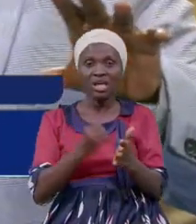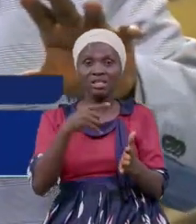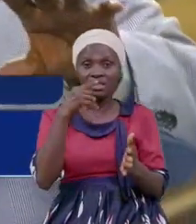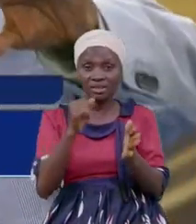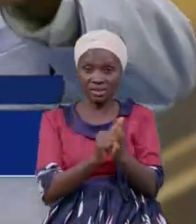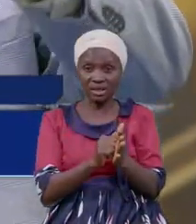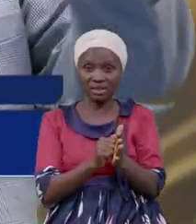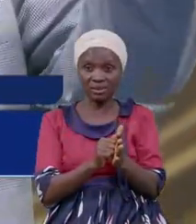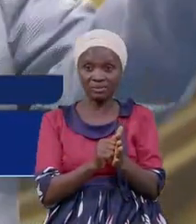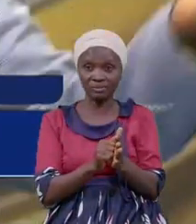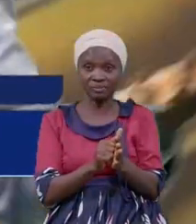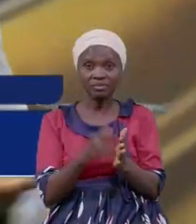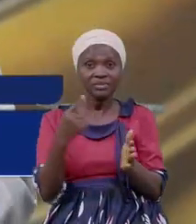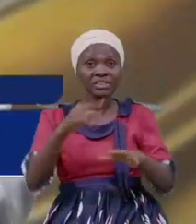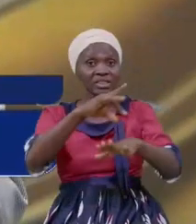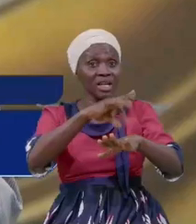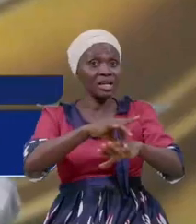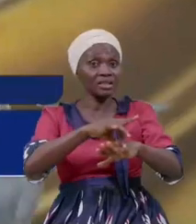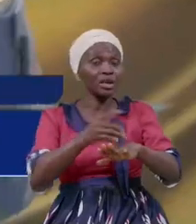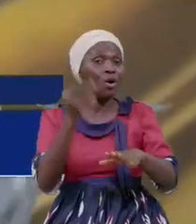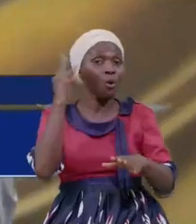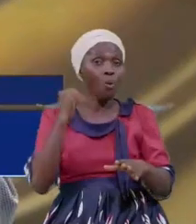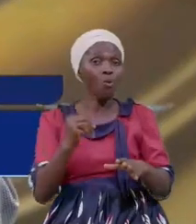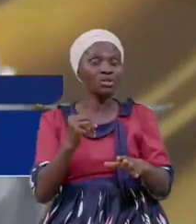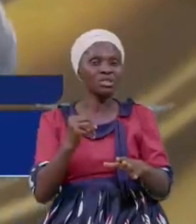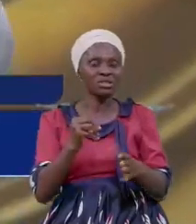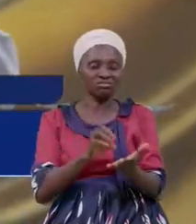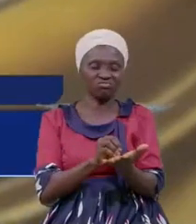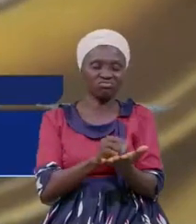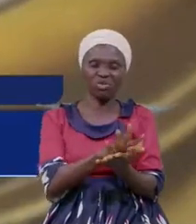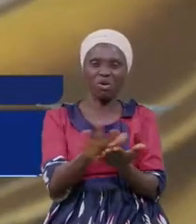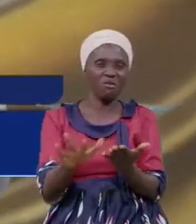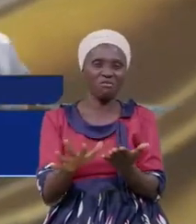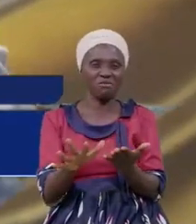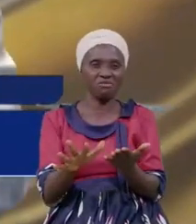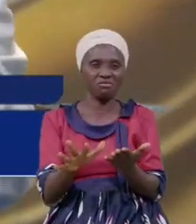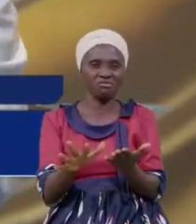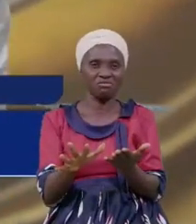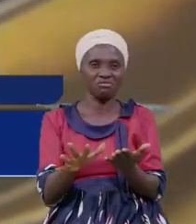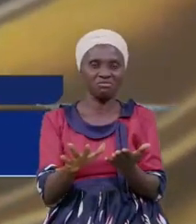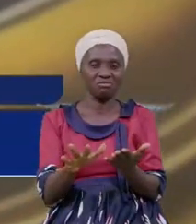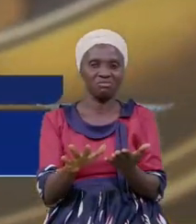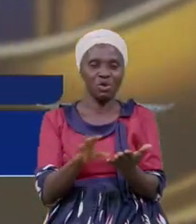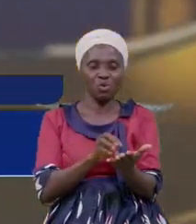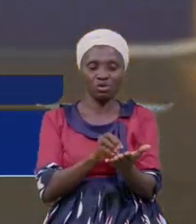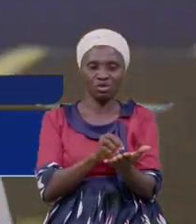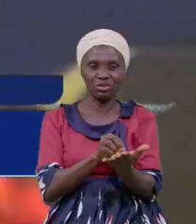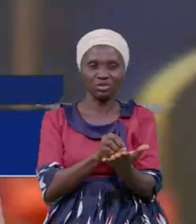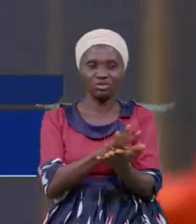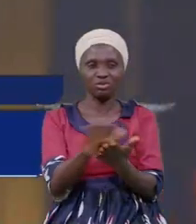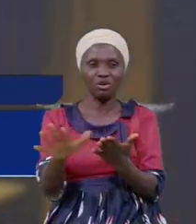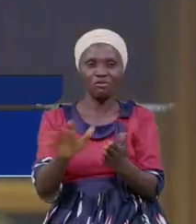il dit la terre était sans forme et vide quand vous regardez le verset